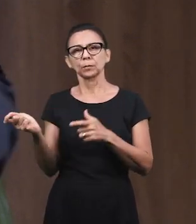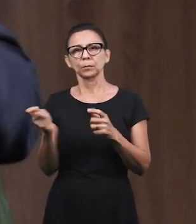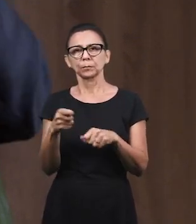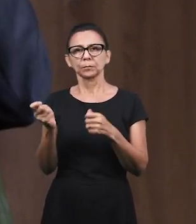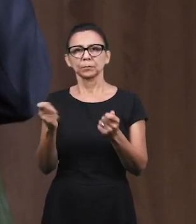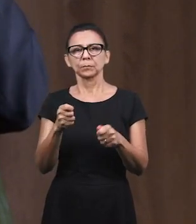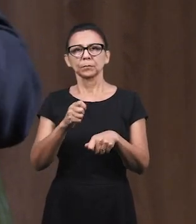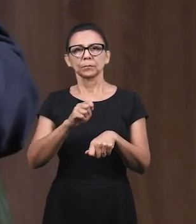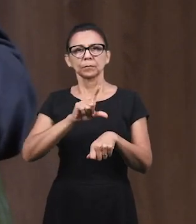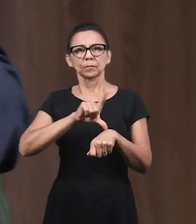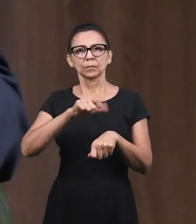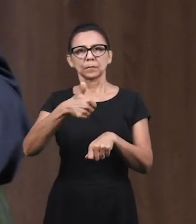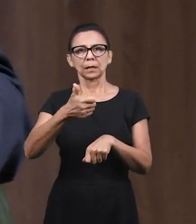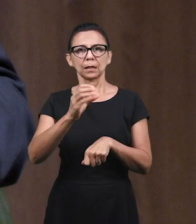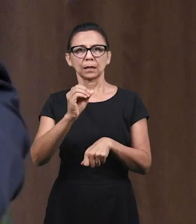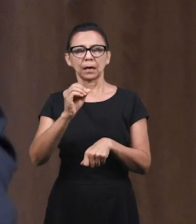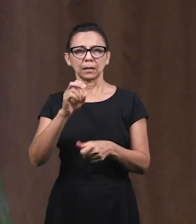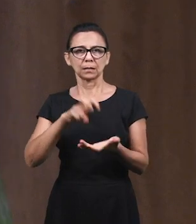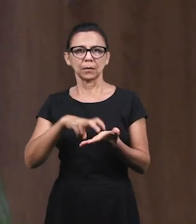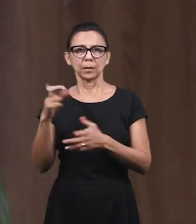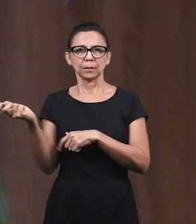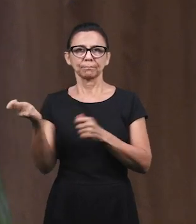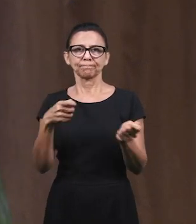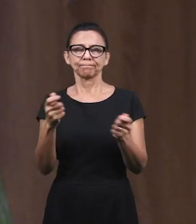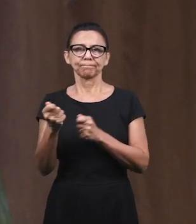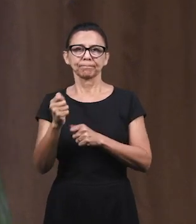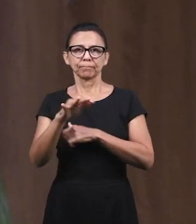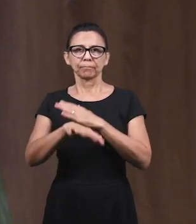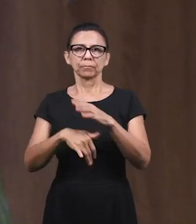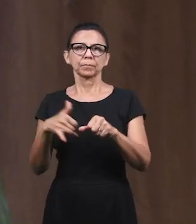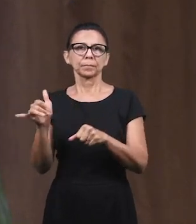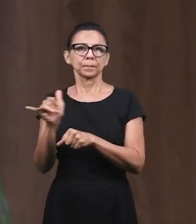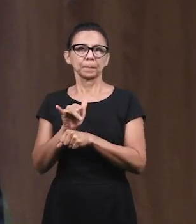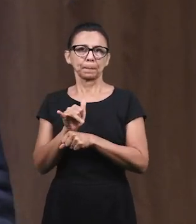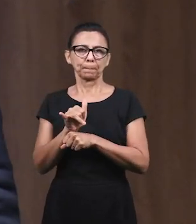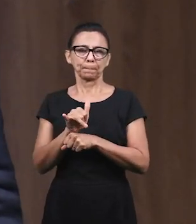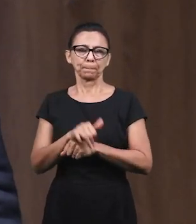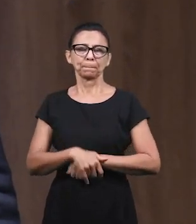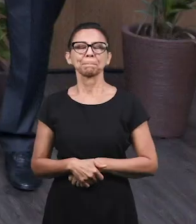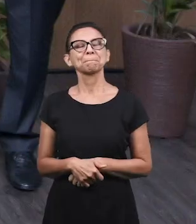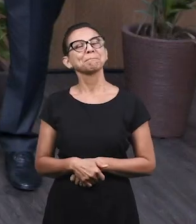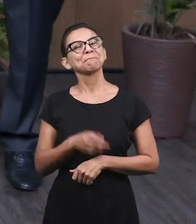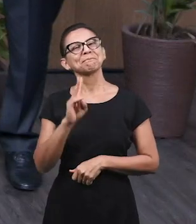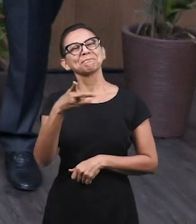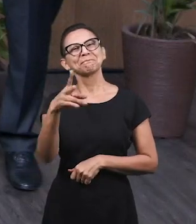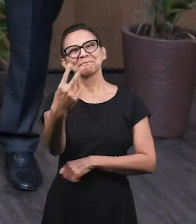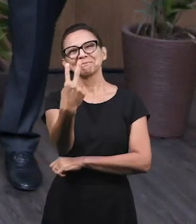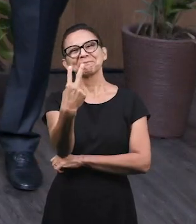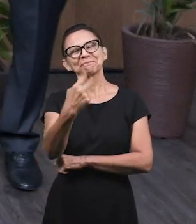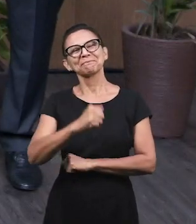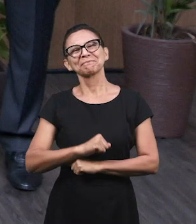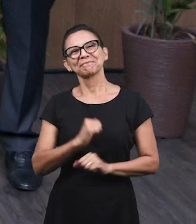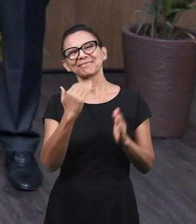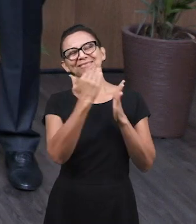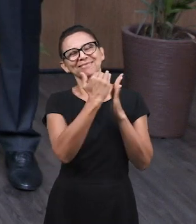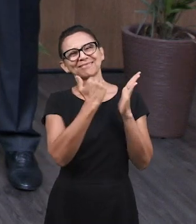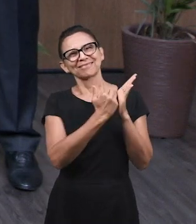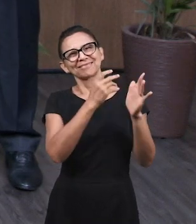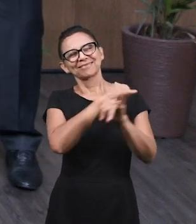Brésil à travers notre canal YouTube. Continuez à assister à la programmation en annonçant l'Évangile